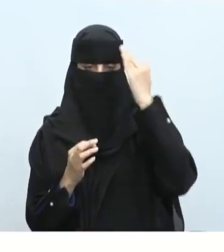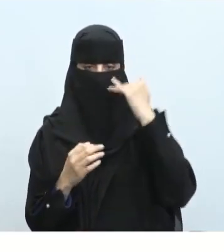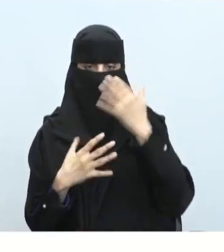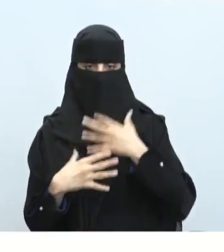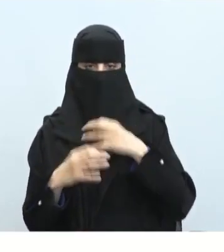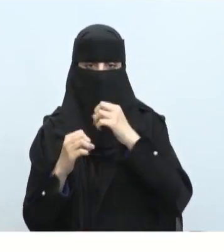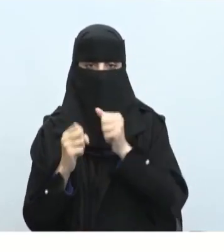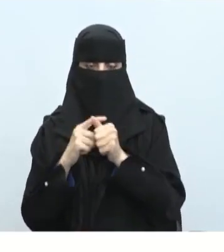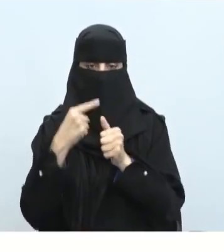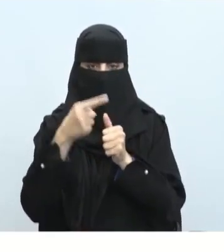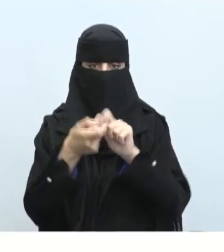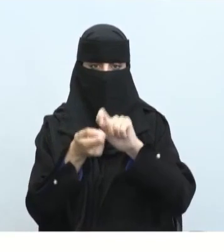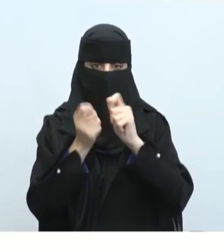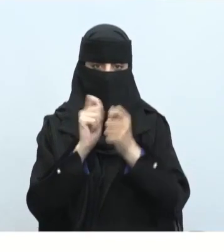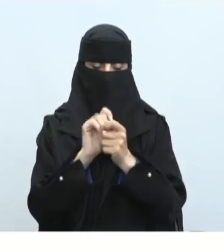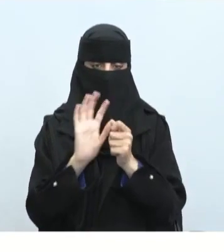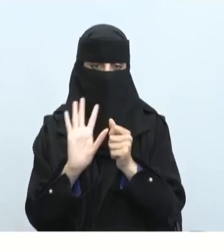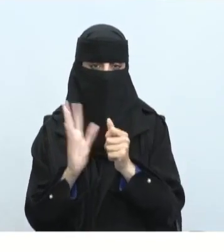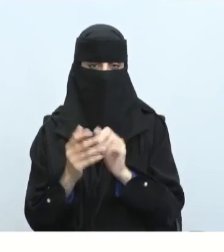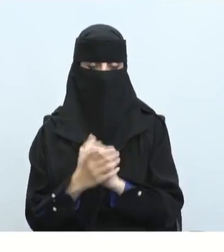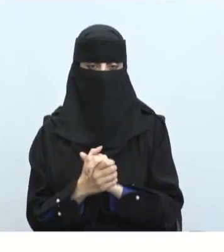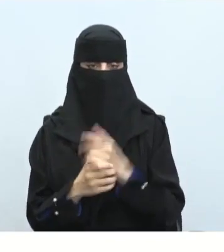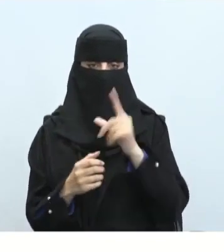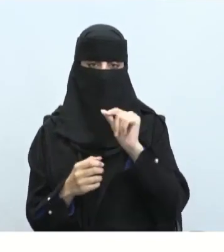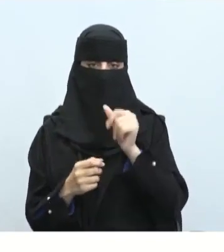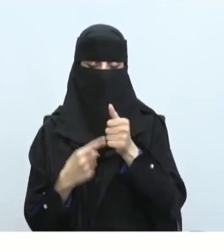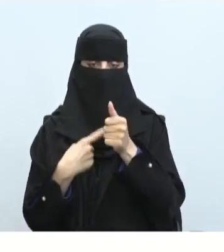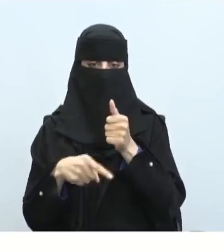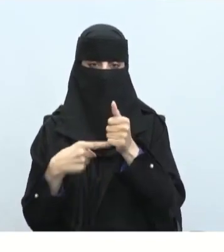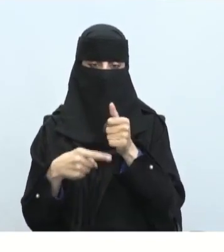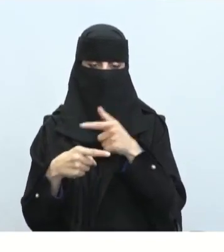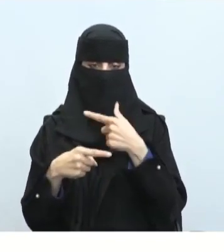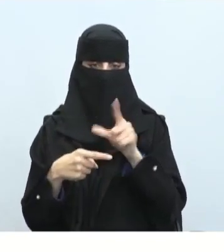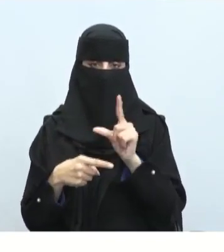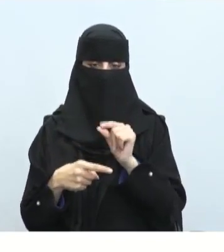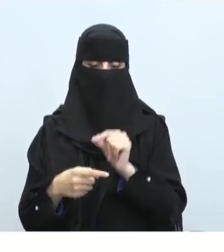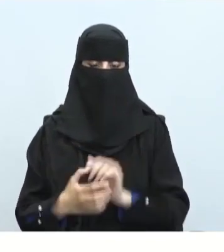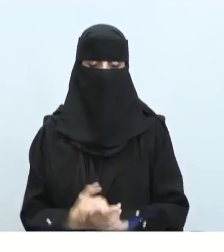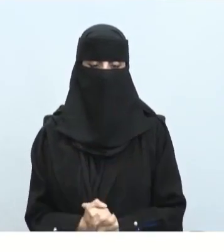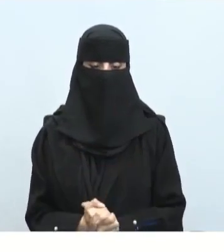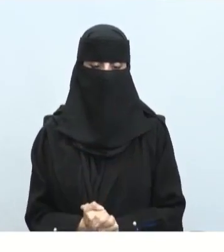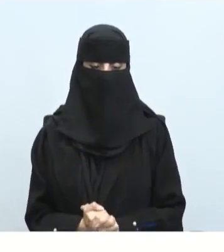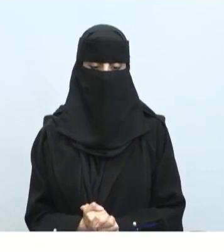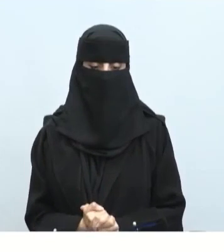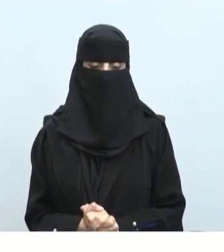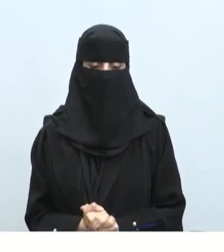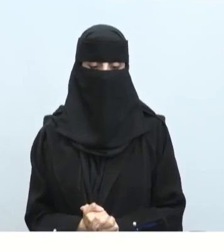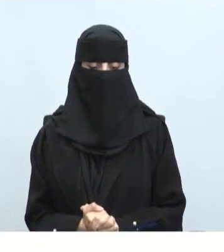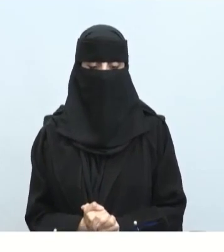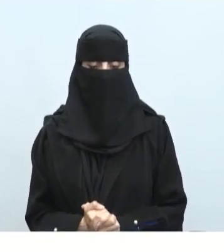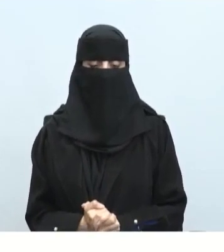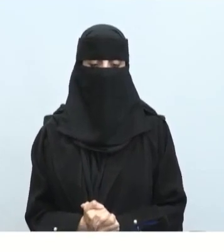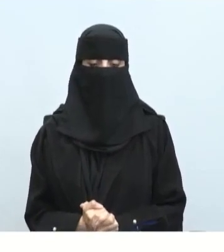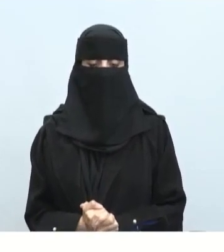المكتبات من نوع جمع المؤنث السالم المنتهي بالالف والتاء وعلامه